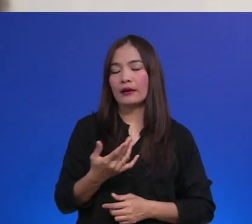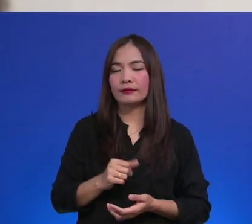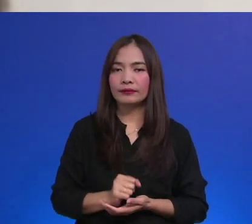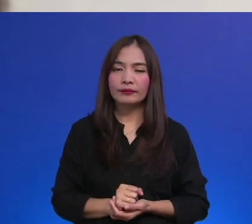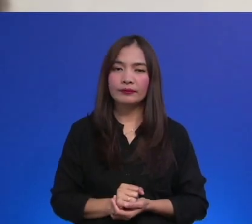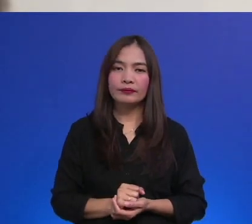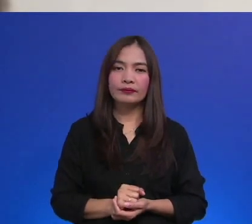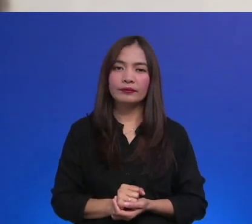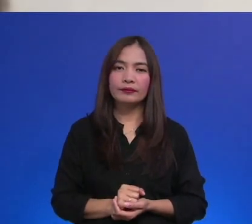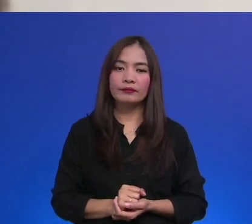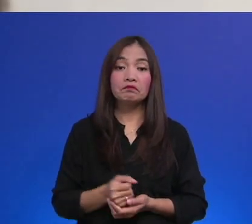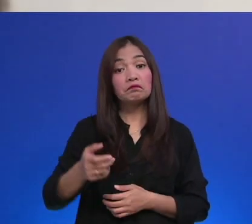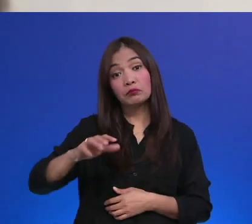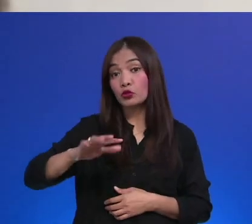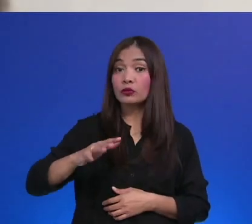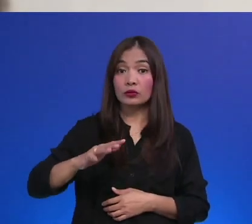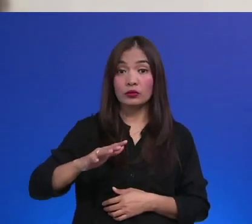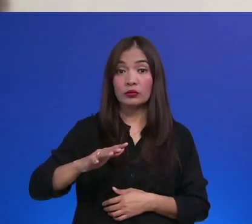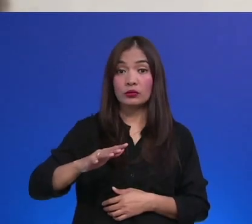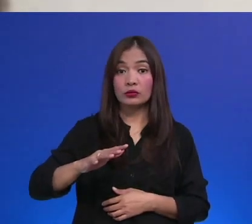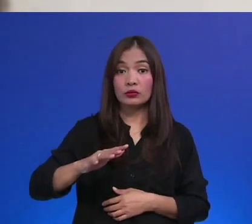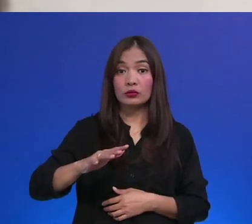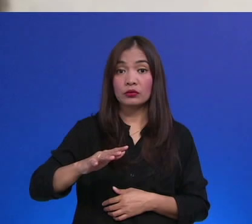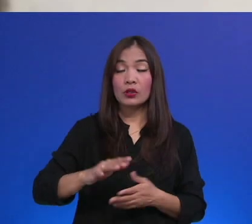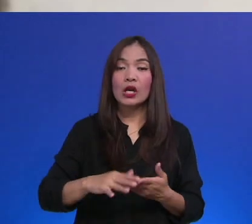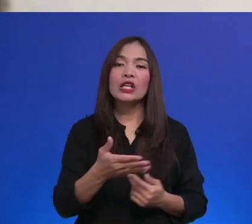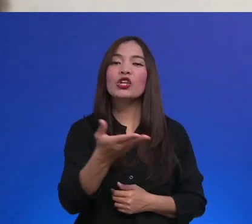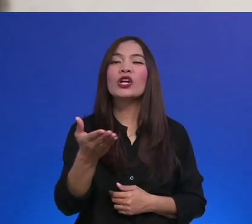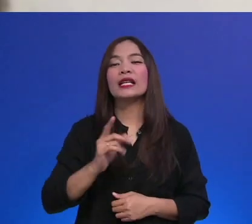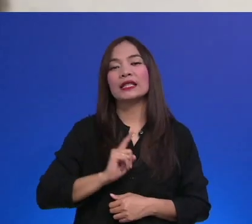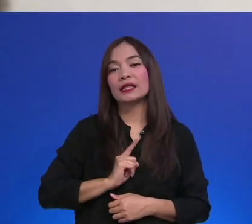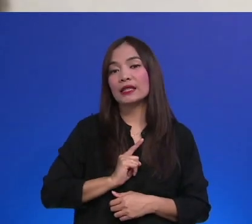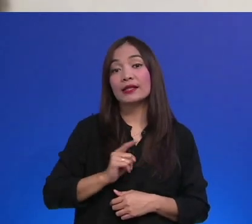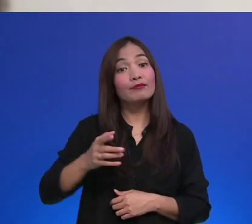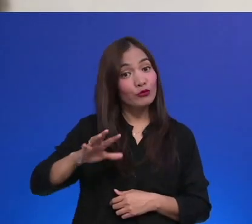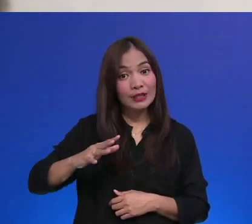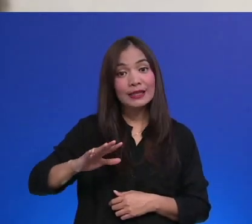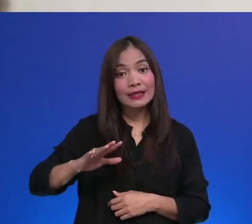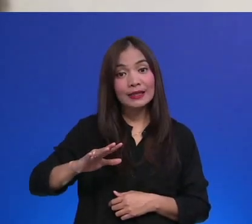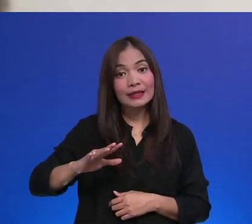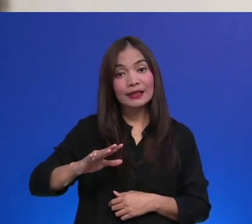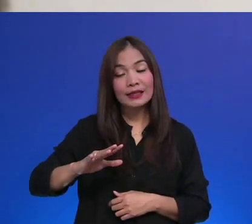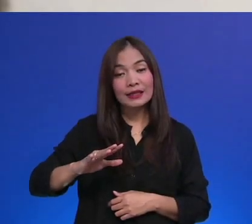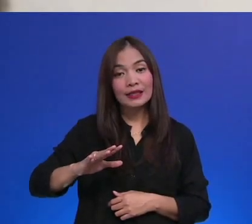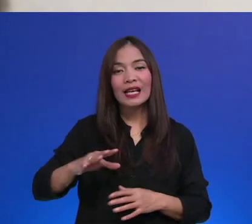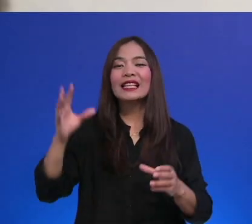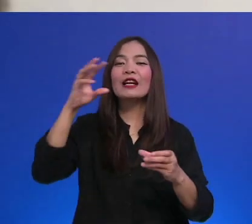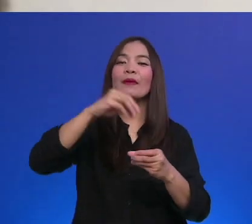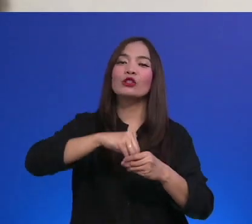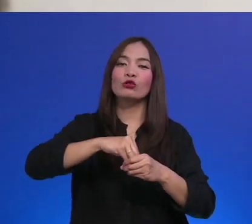bukan tidak mungkin saudara sendiri juga termasuk